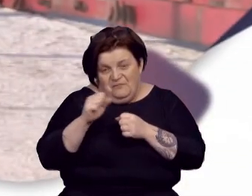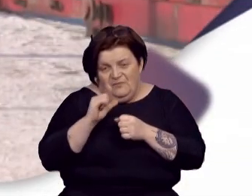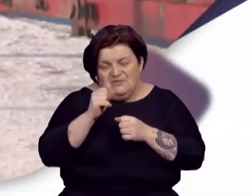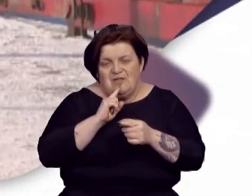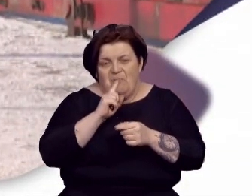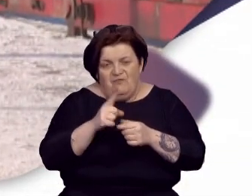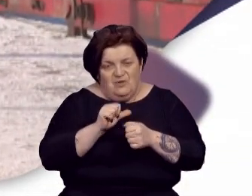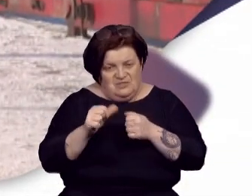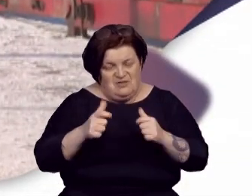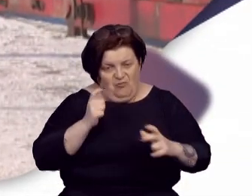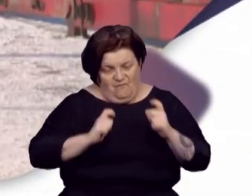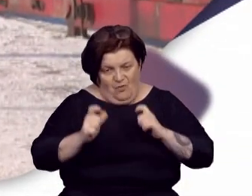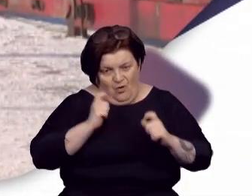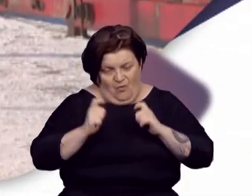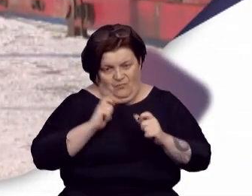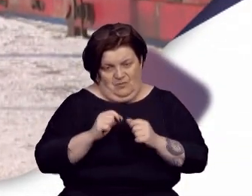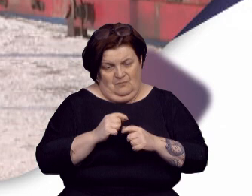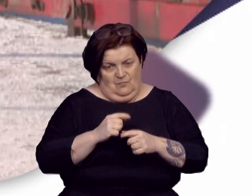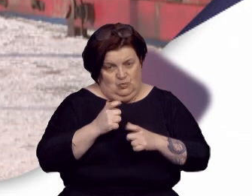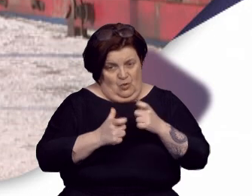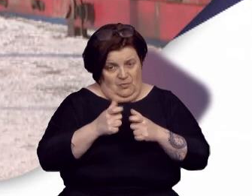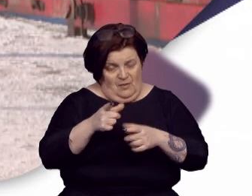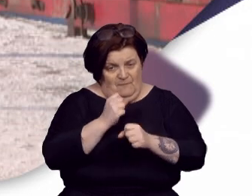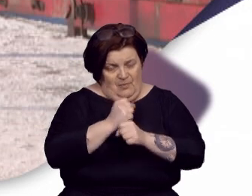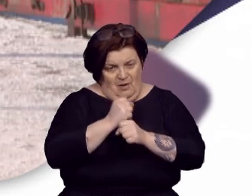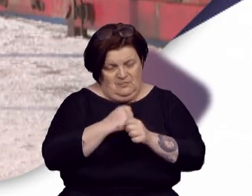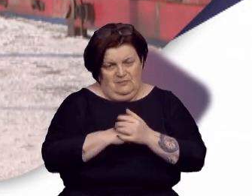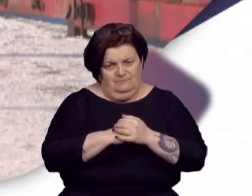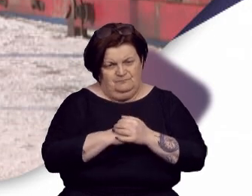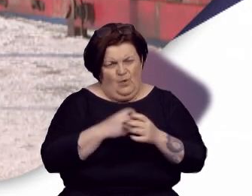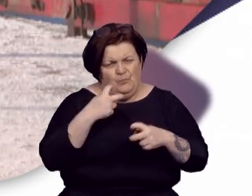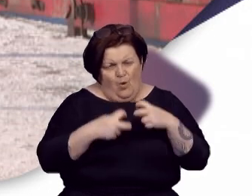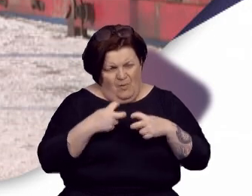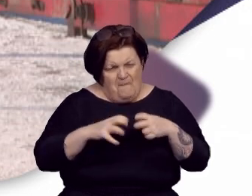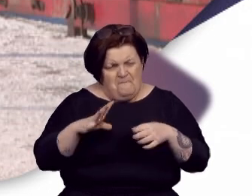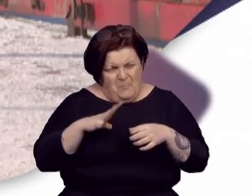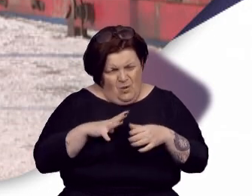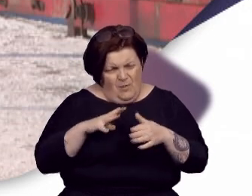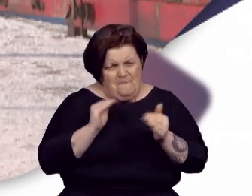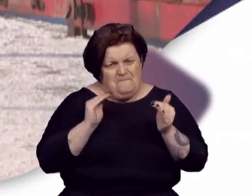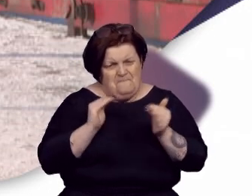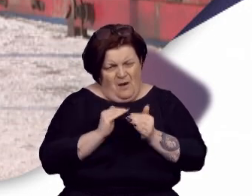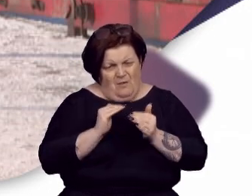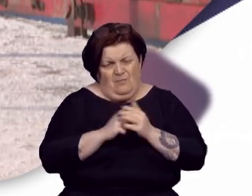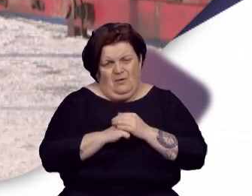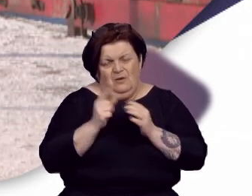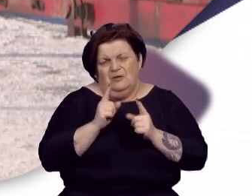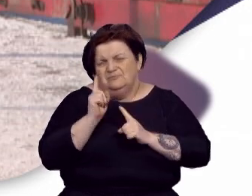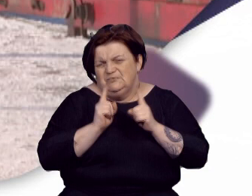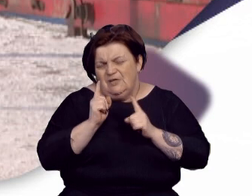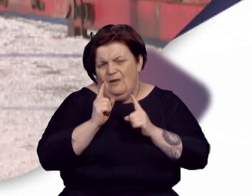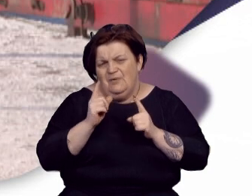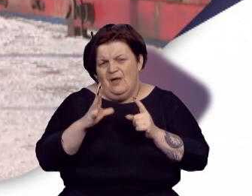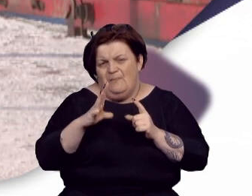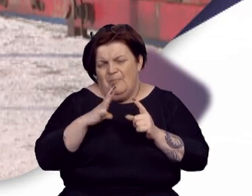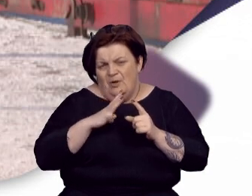też zamawiający jest zadowolony wykonać te prace. Problemy niewielkie, czasami trafiały się różne, jak to się